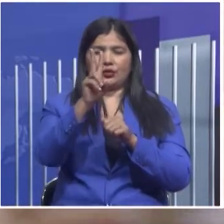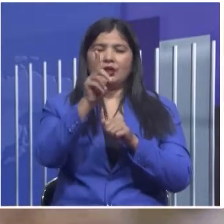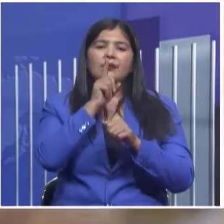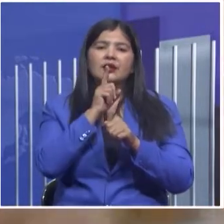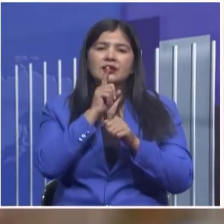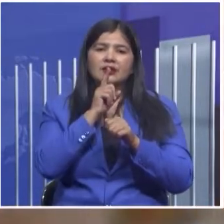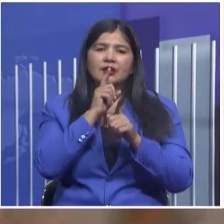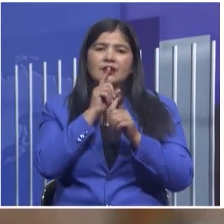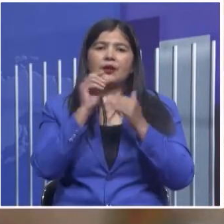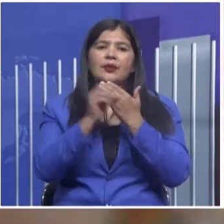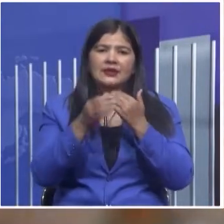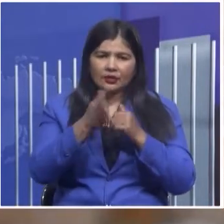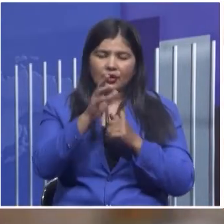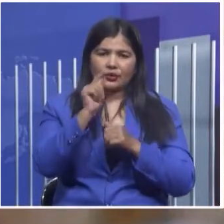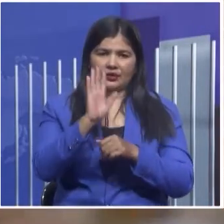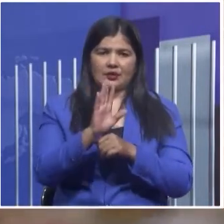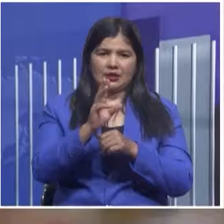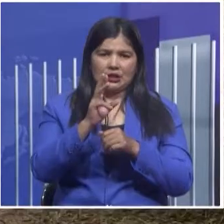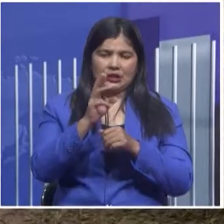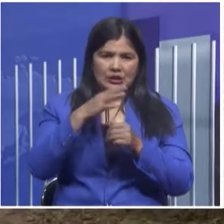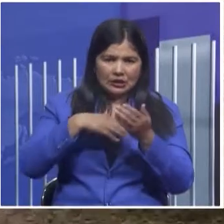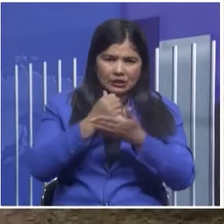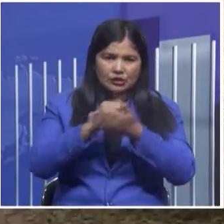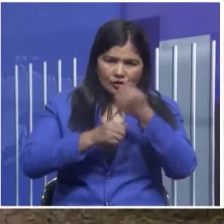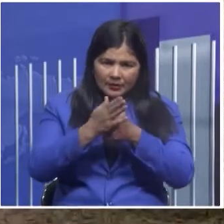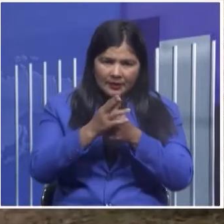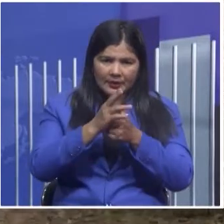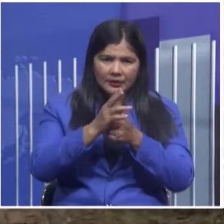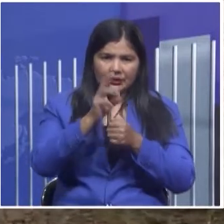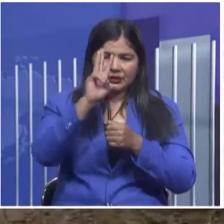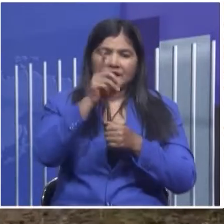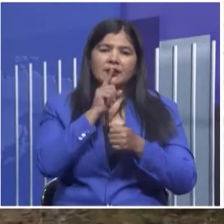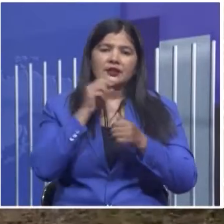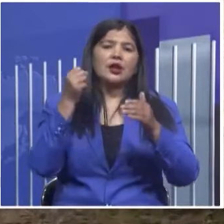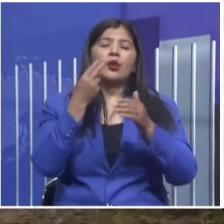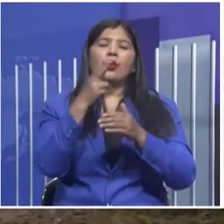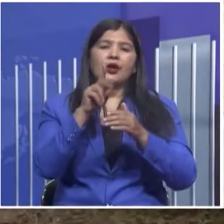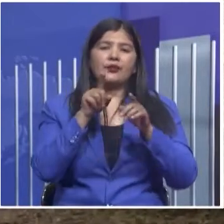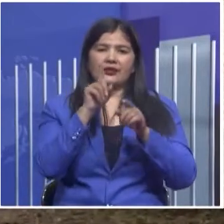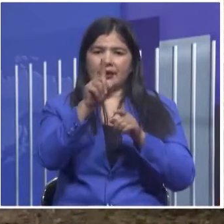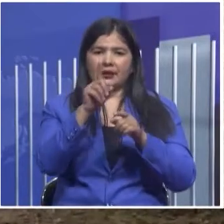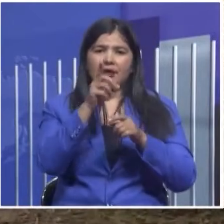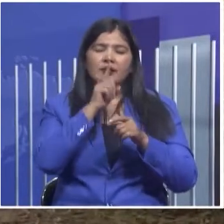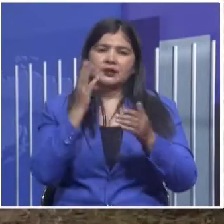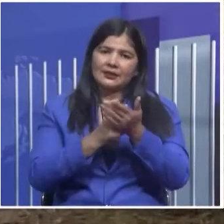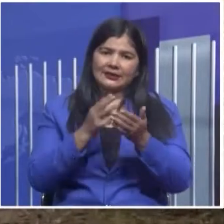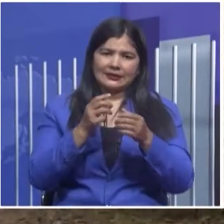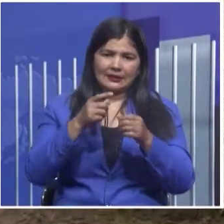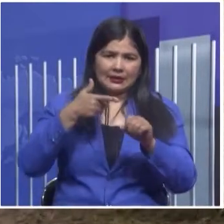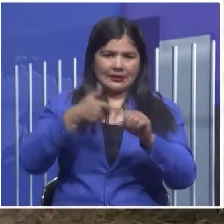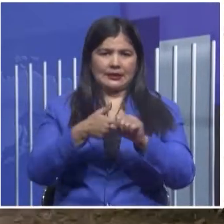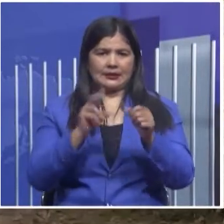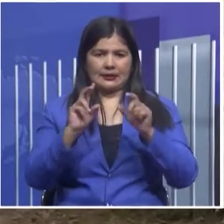छ। सम्झौता भएको 3 भए पनि 1 मात्रै काम भएको छ। सर्वेको प्रतिवेदनले दैलेखमा पेट्रोलियम ग्यास